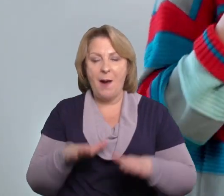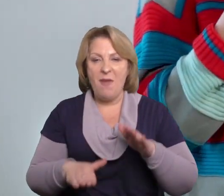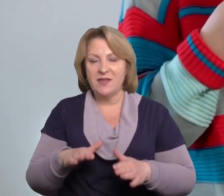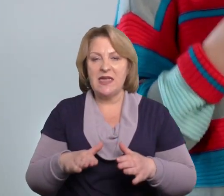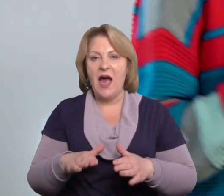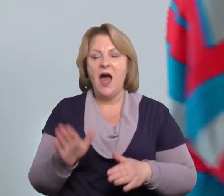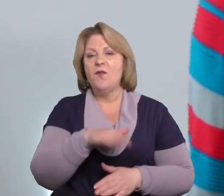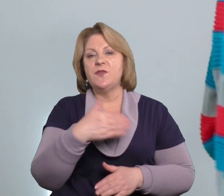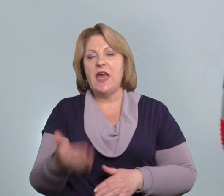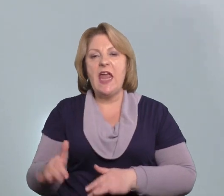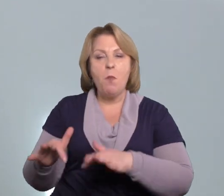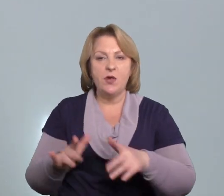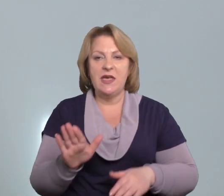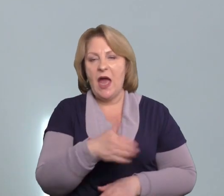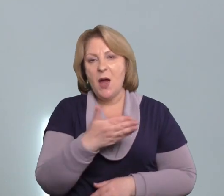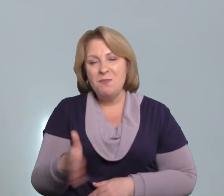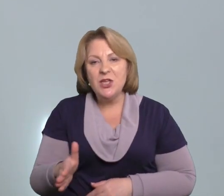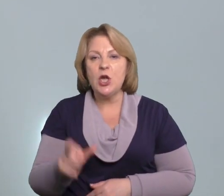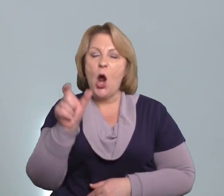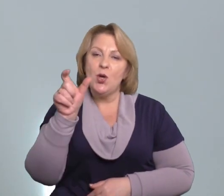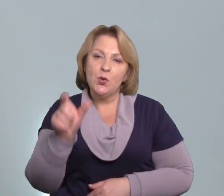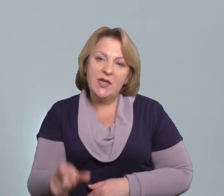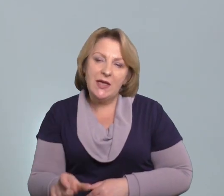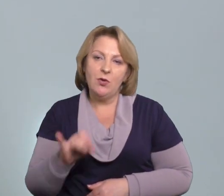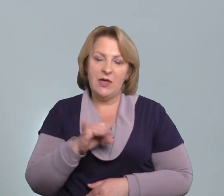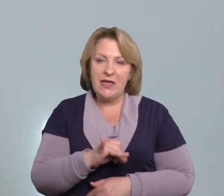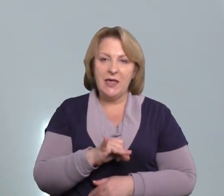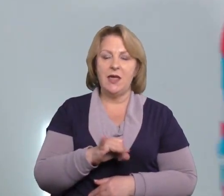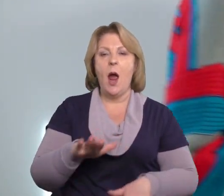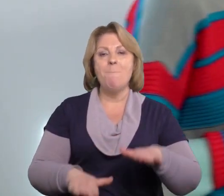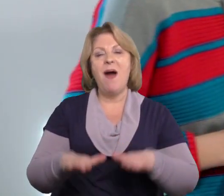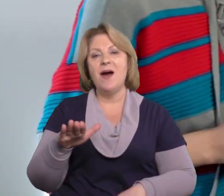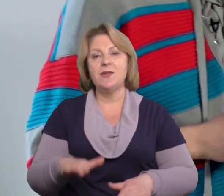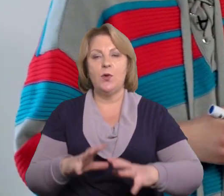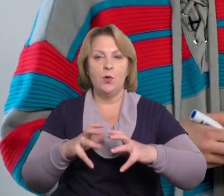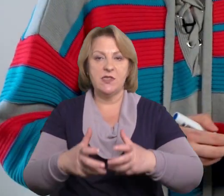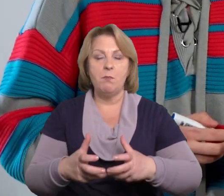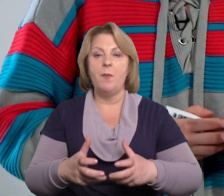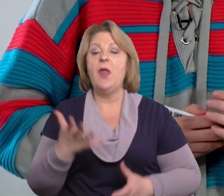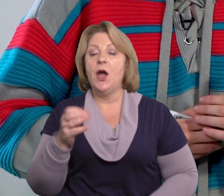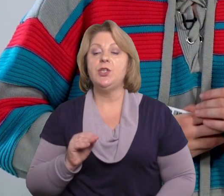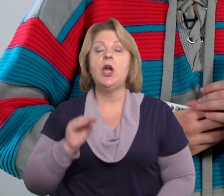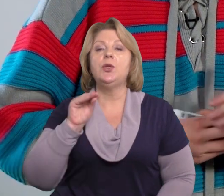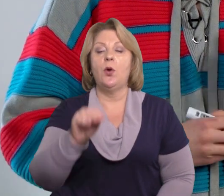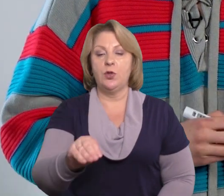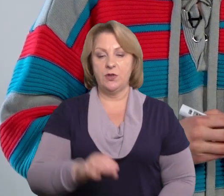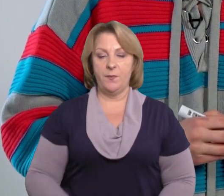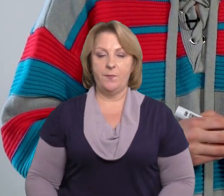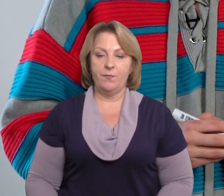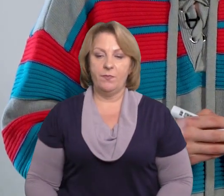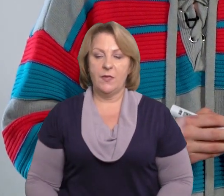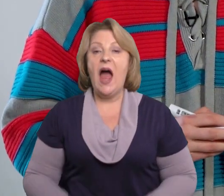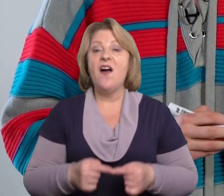будь-яким тілом та землею, то друга маса буде масою землі. А далі, що ми маємо писати на